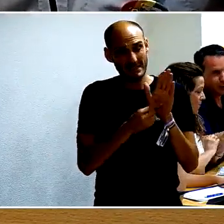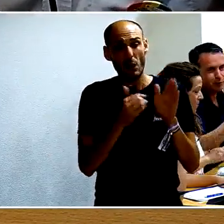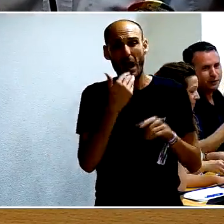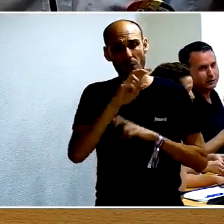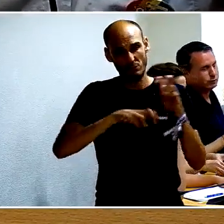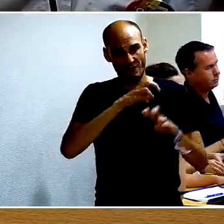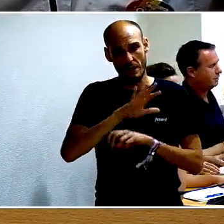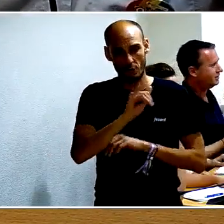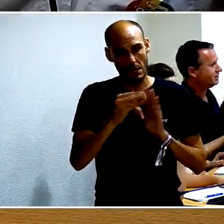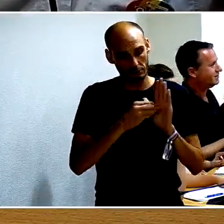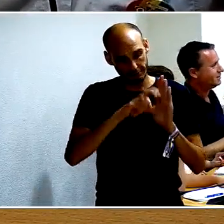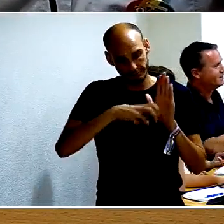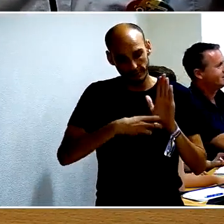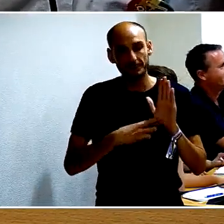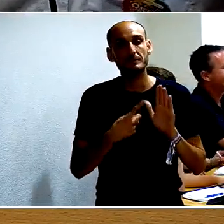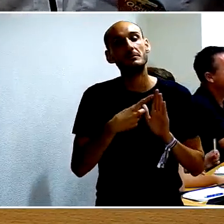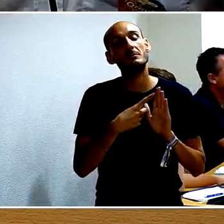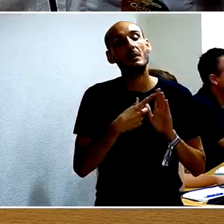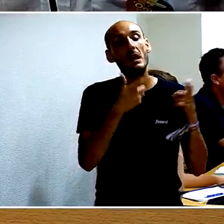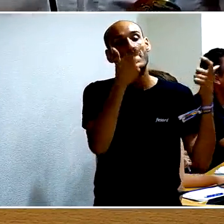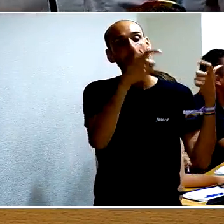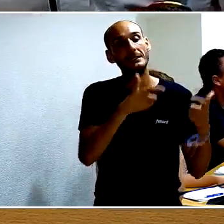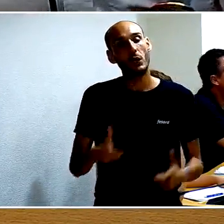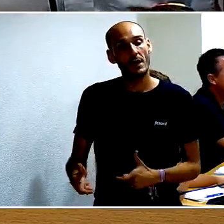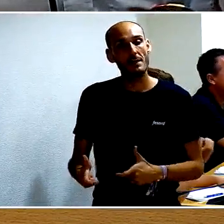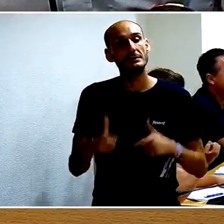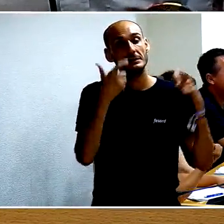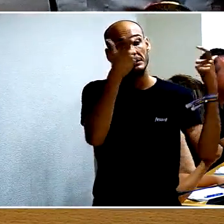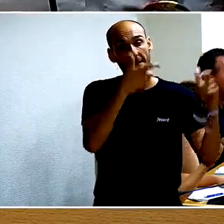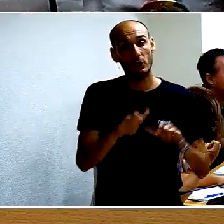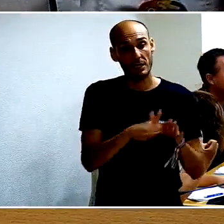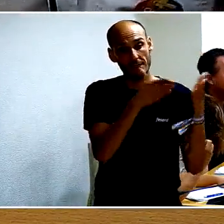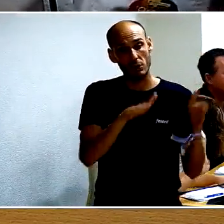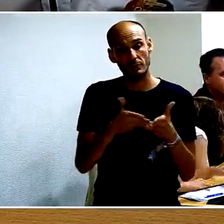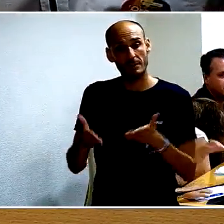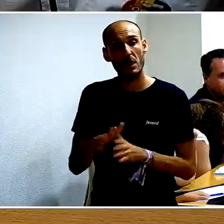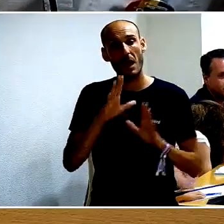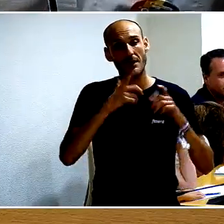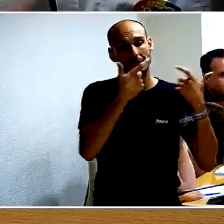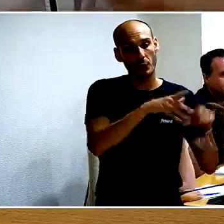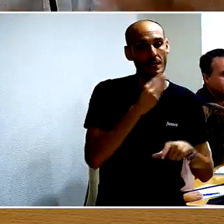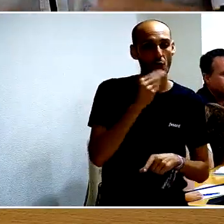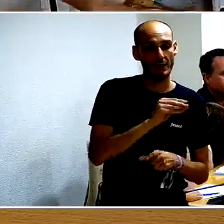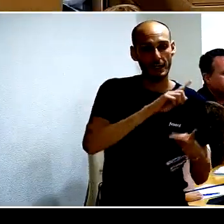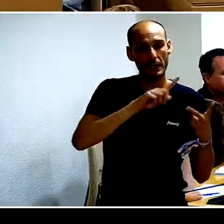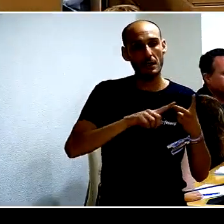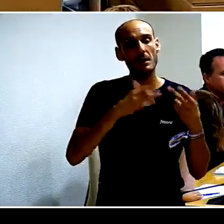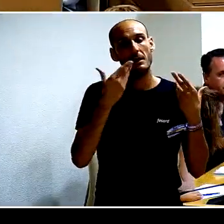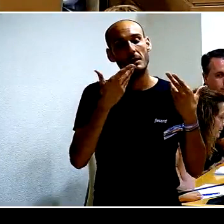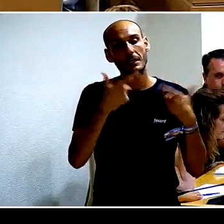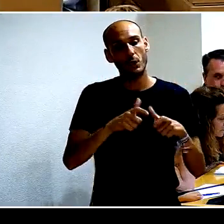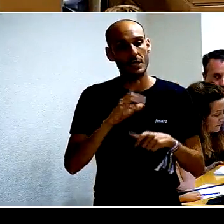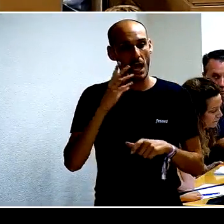modificacions. Les categories de les obres premiades seran categoria juvenil i categoria d'adults.